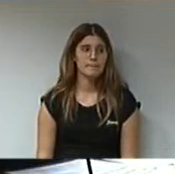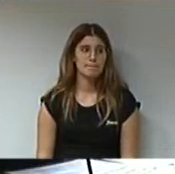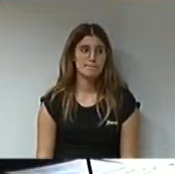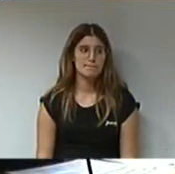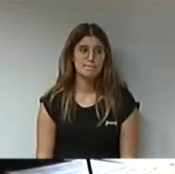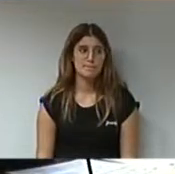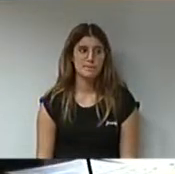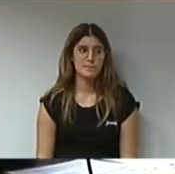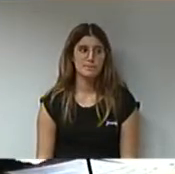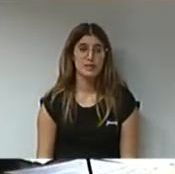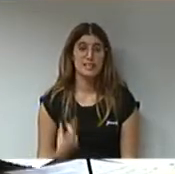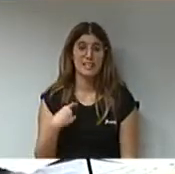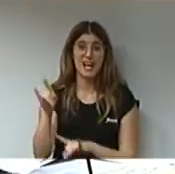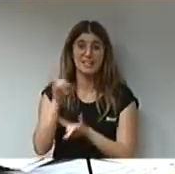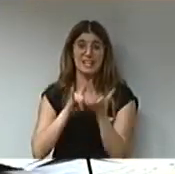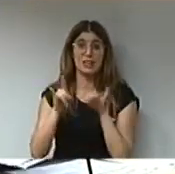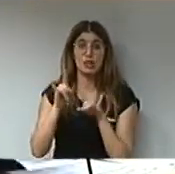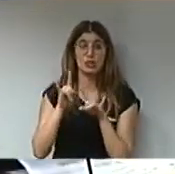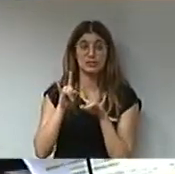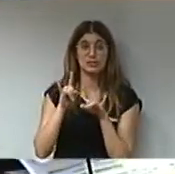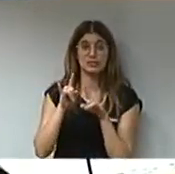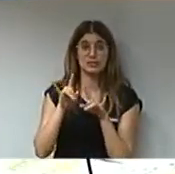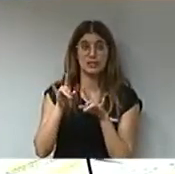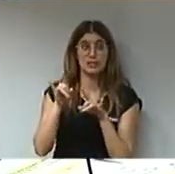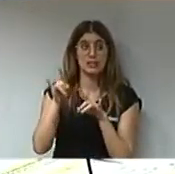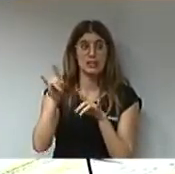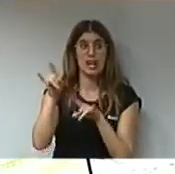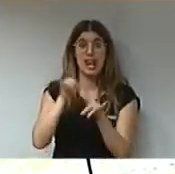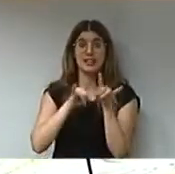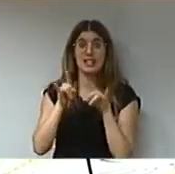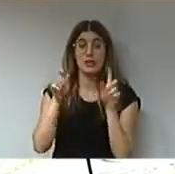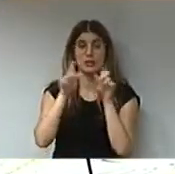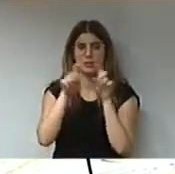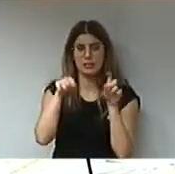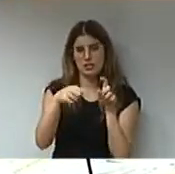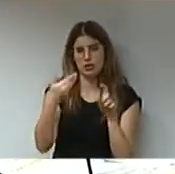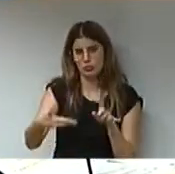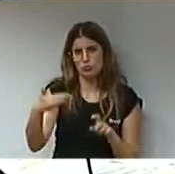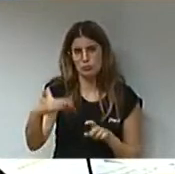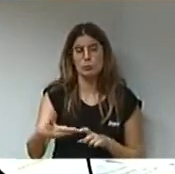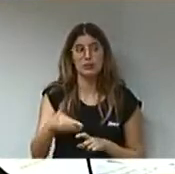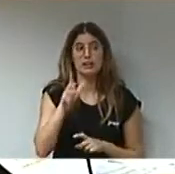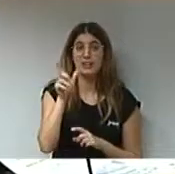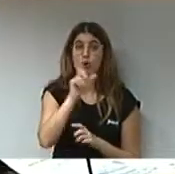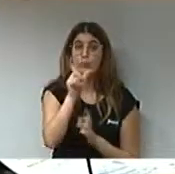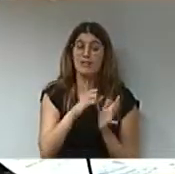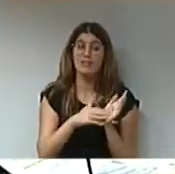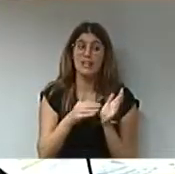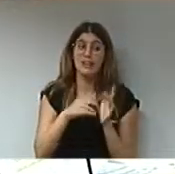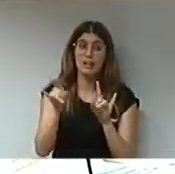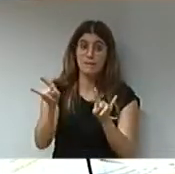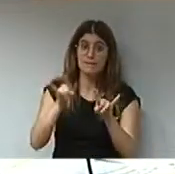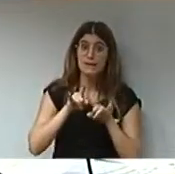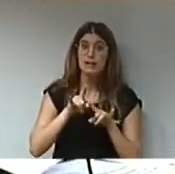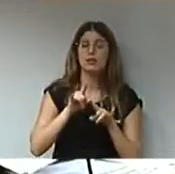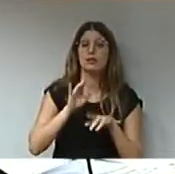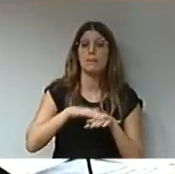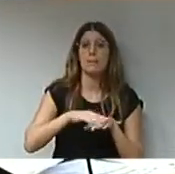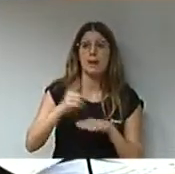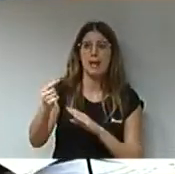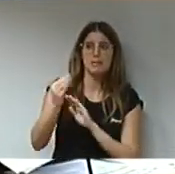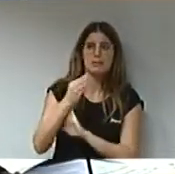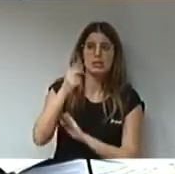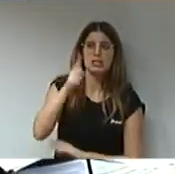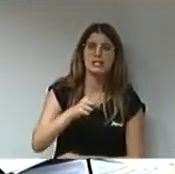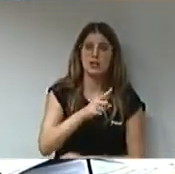En atracció d'empreses, aquesta és una altra qüestió molt significativa. La Comunitat Valenciana és atractiva per a la inversió o no és atractiva per a la